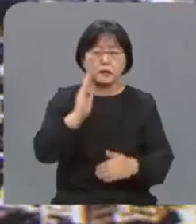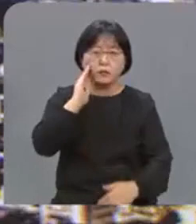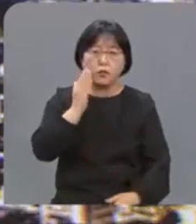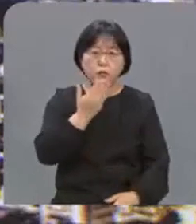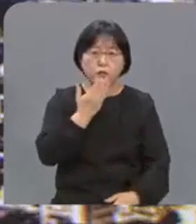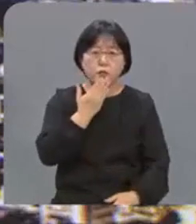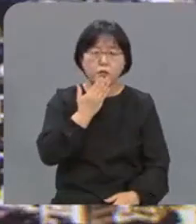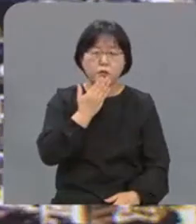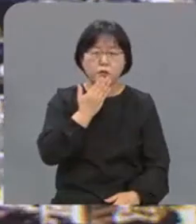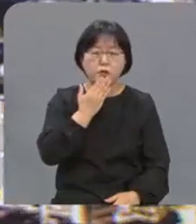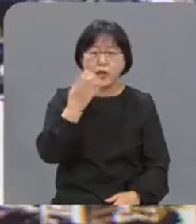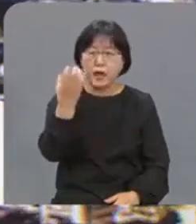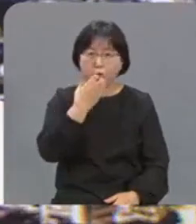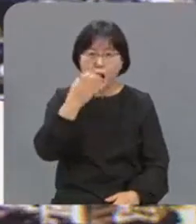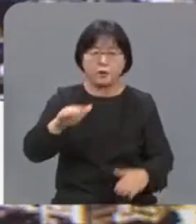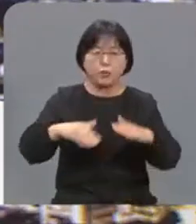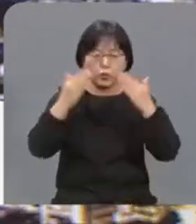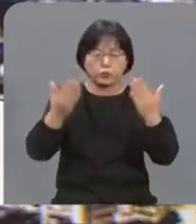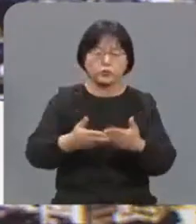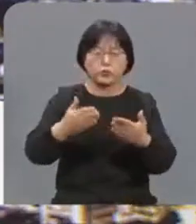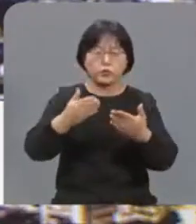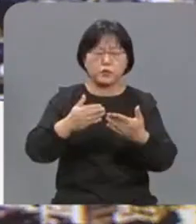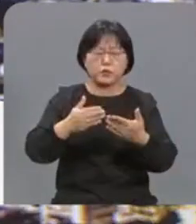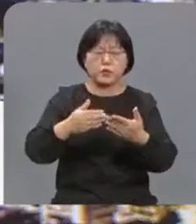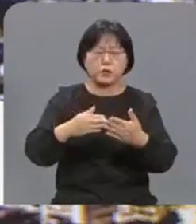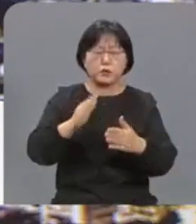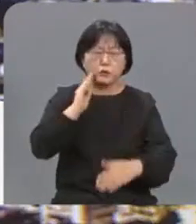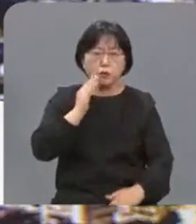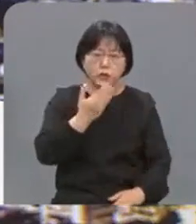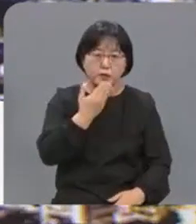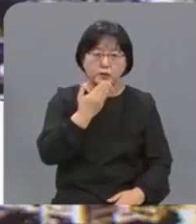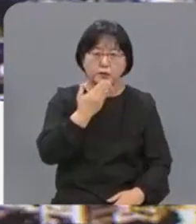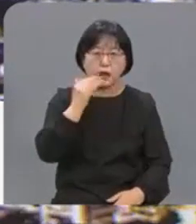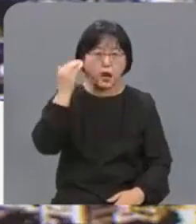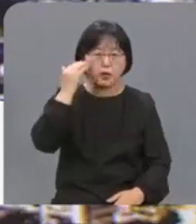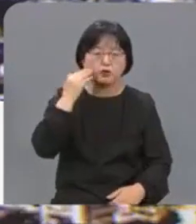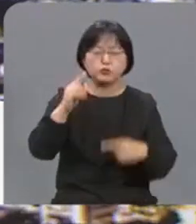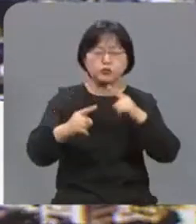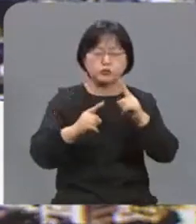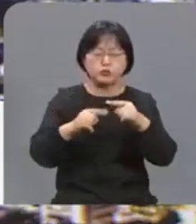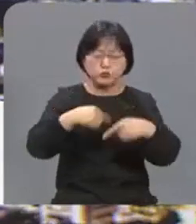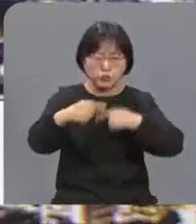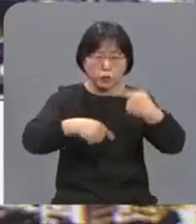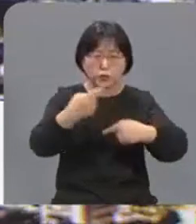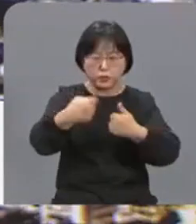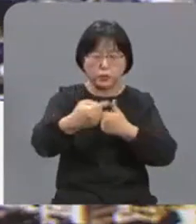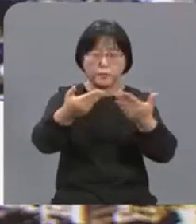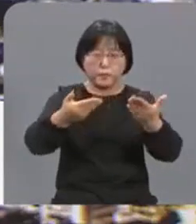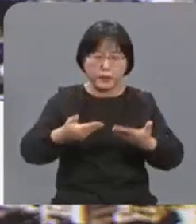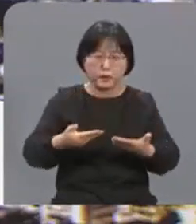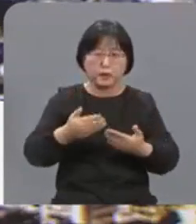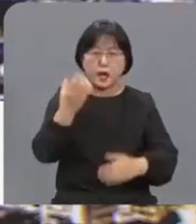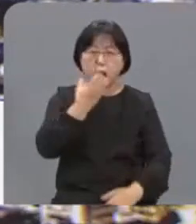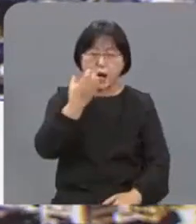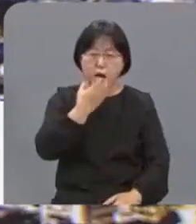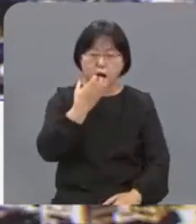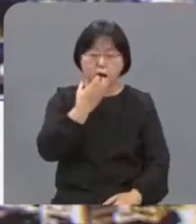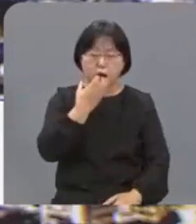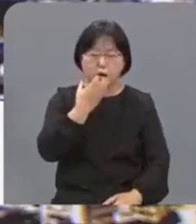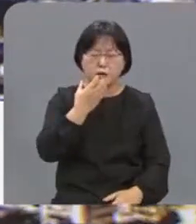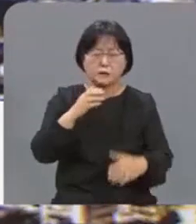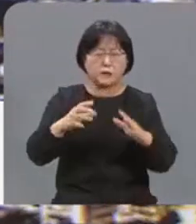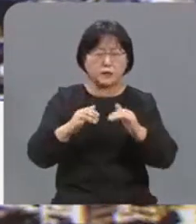농인 그리고 청인 모두에 대한 교육. 그러니까 농인은 한국 수어로 교육을 받아야 하고 청인, 그러니까